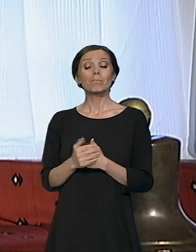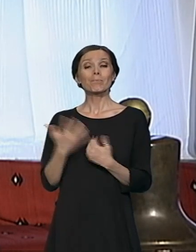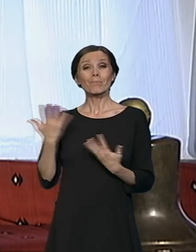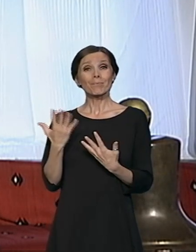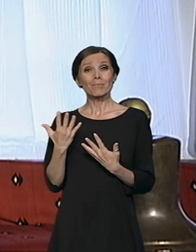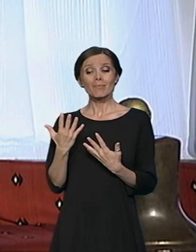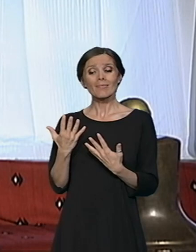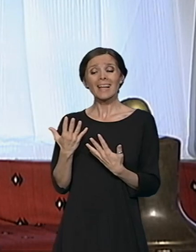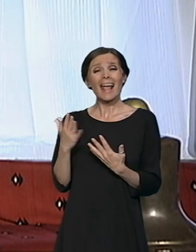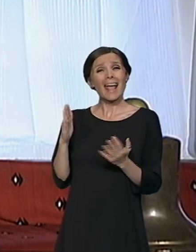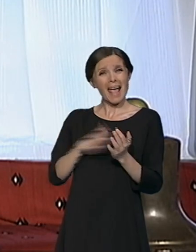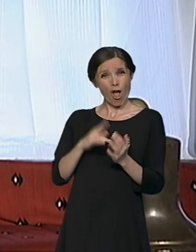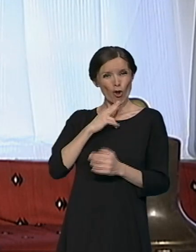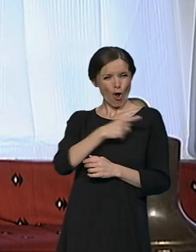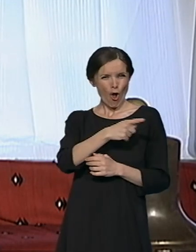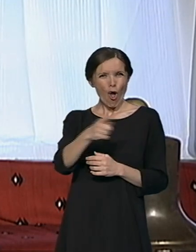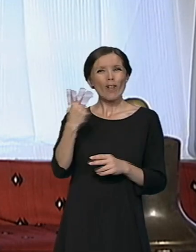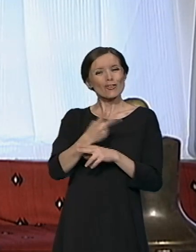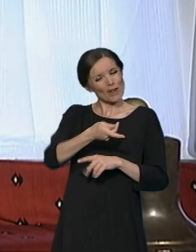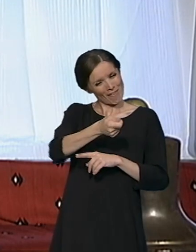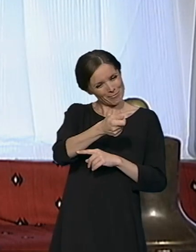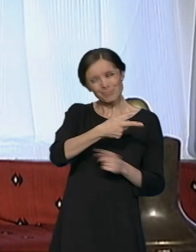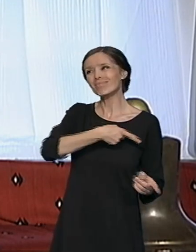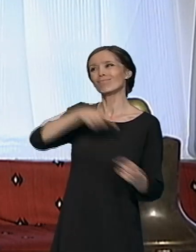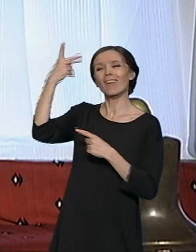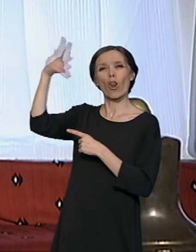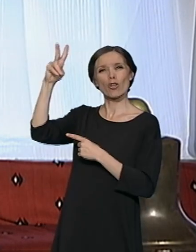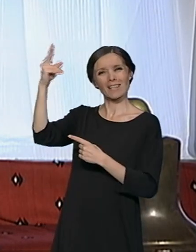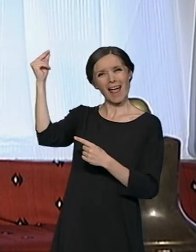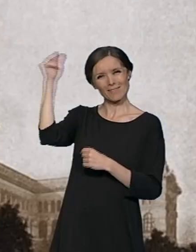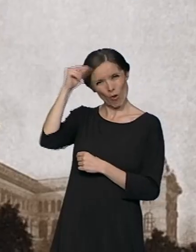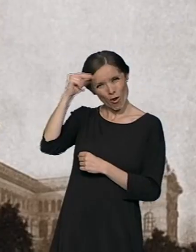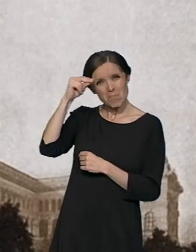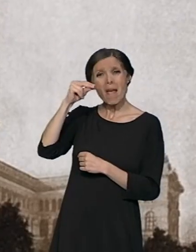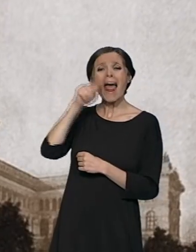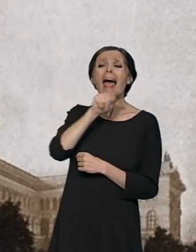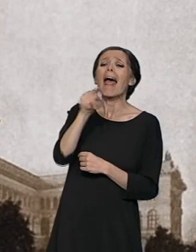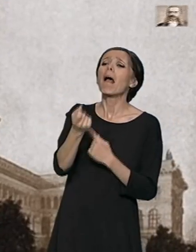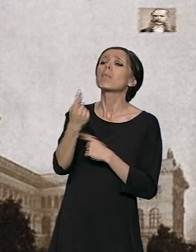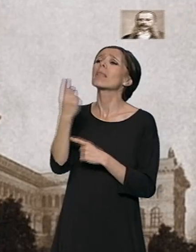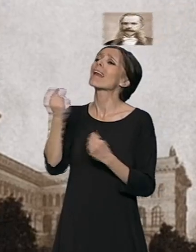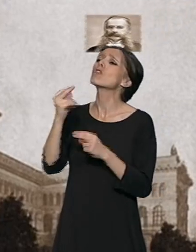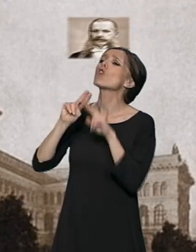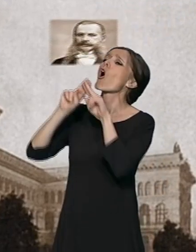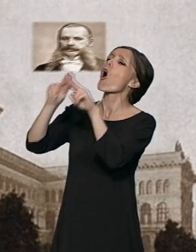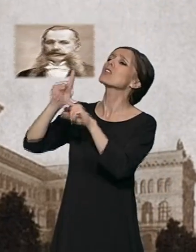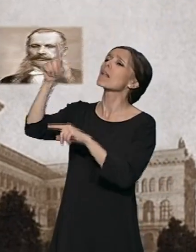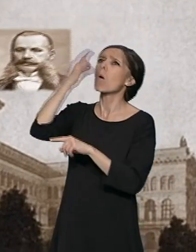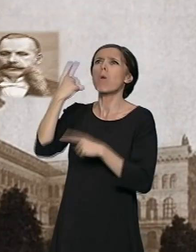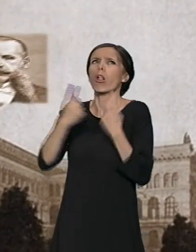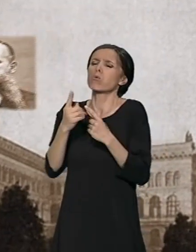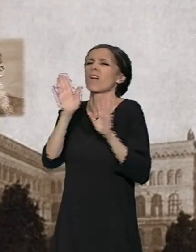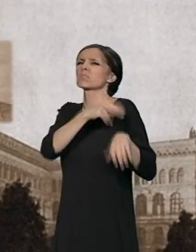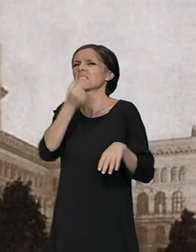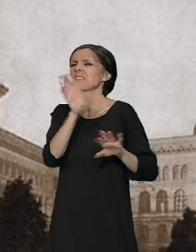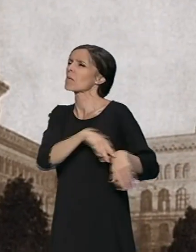nema primera stipendista da su ostali u inostranstvu. Što mi je